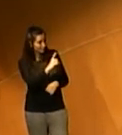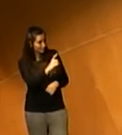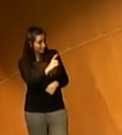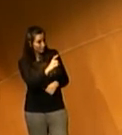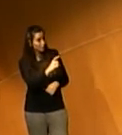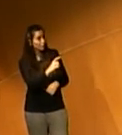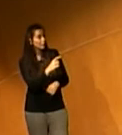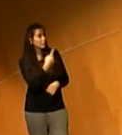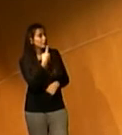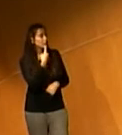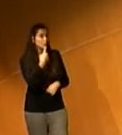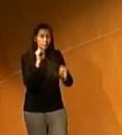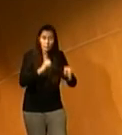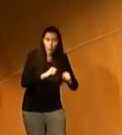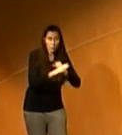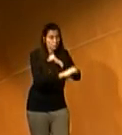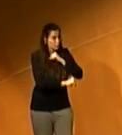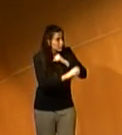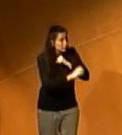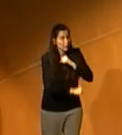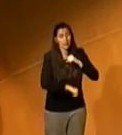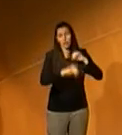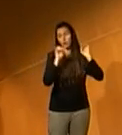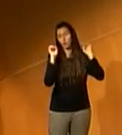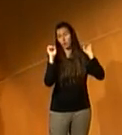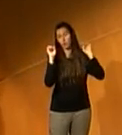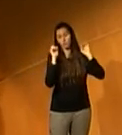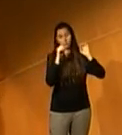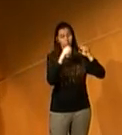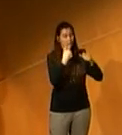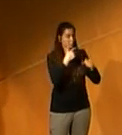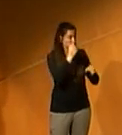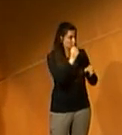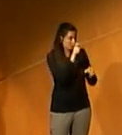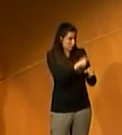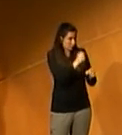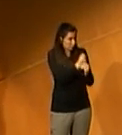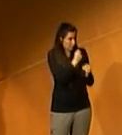un AED, ça peut être une secrétaire administrative, ça peut être